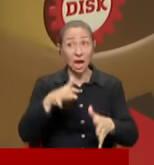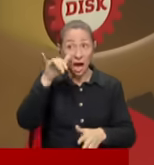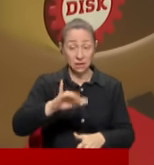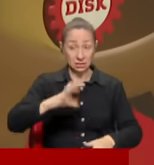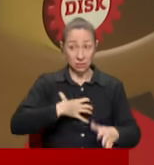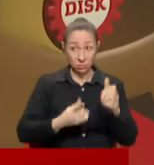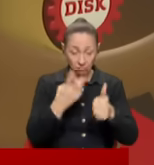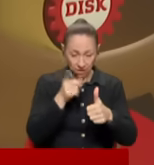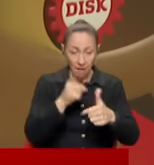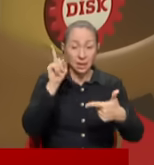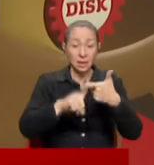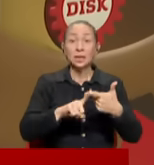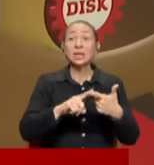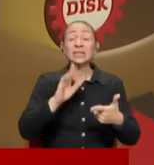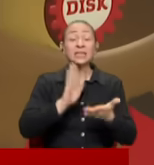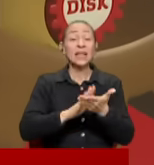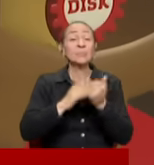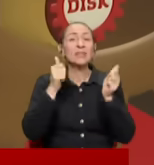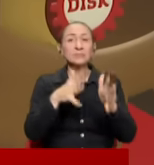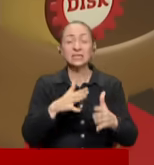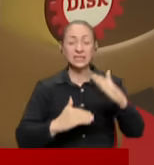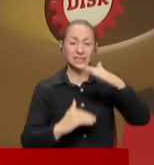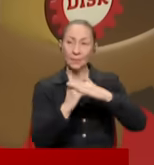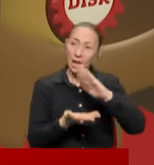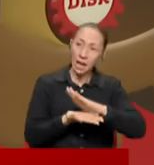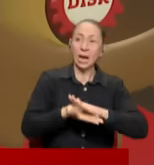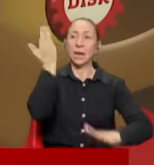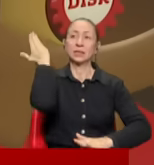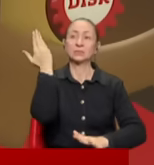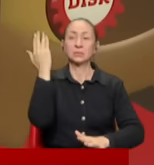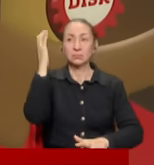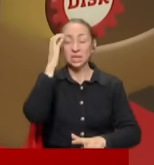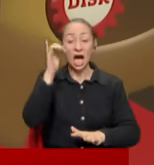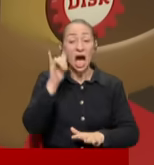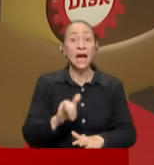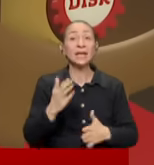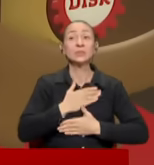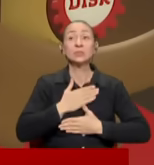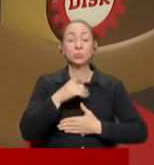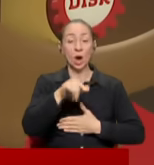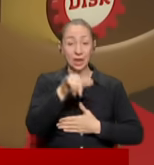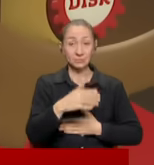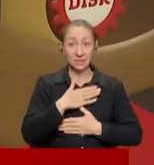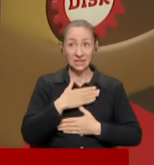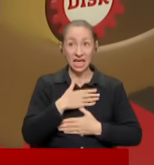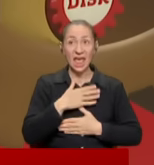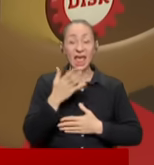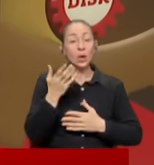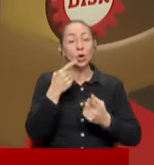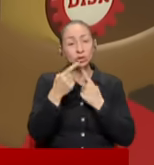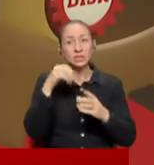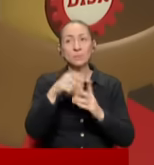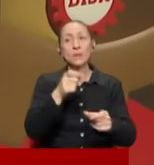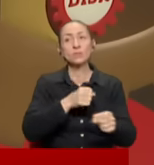hakkımıza sahip çıkmak hem de kıdem tazminatı tavanının kaldırılması başta olmak üzere hak ettiğimiz bu hakkımızı ele almak için